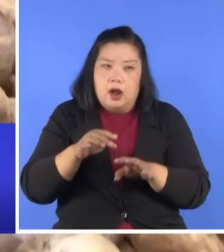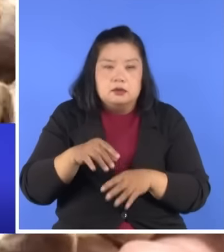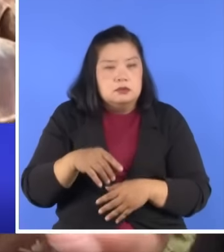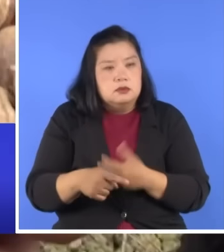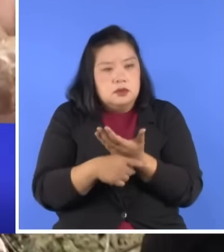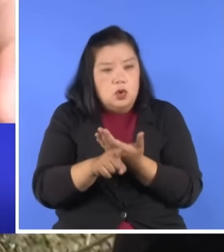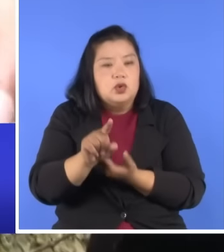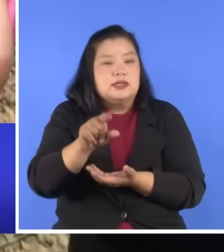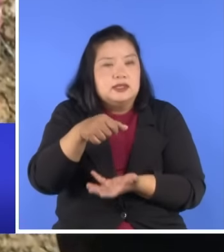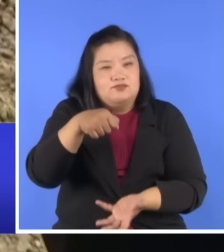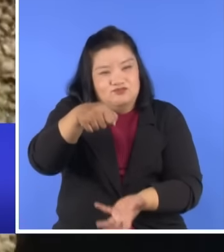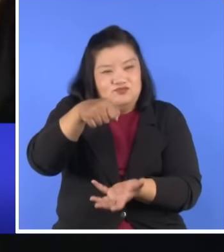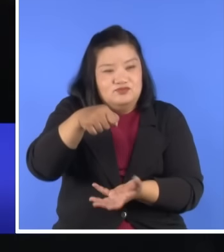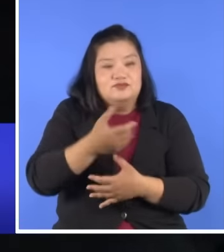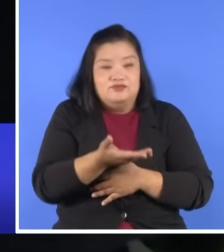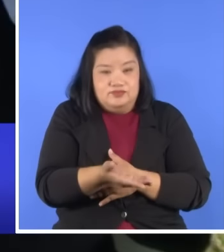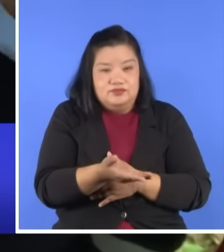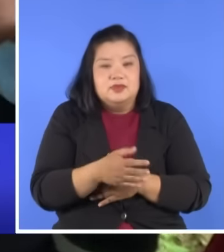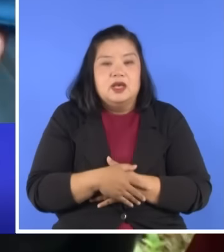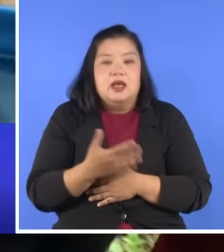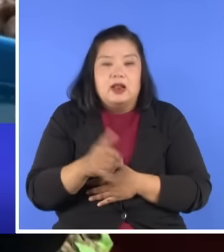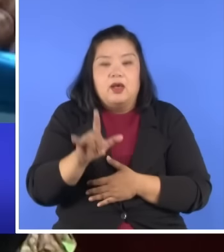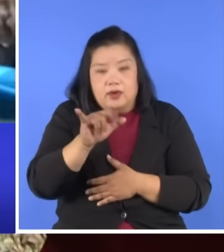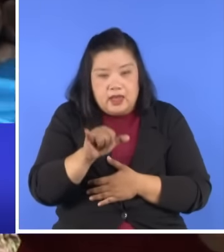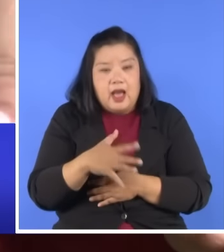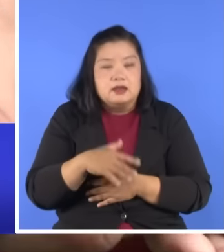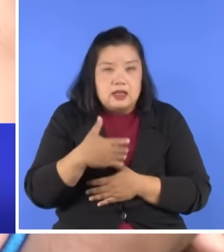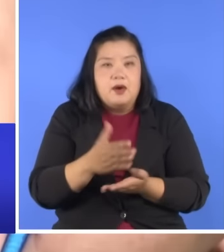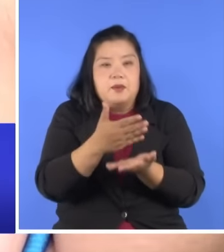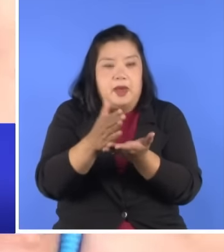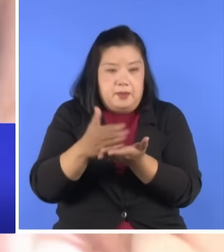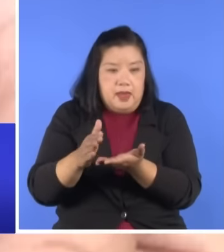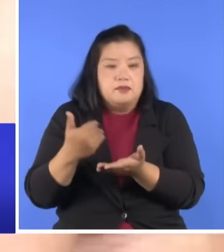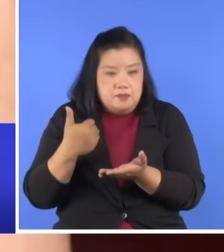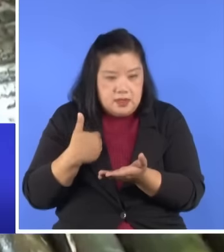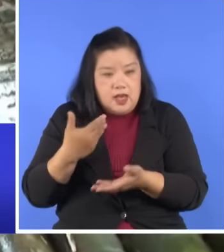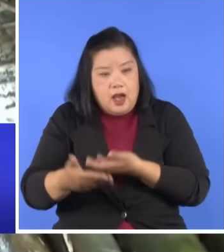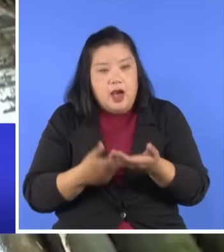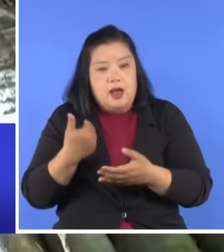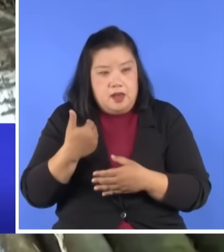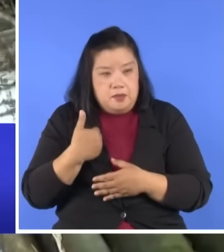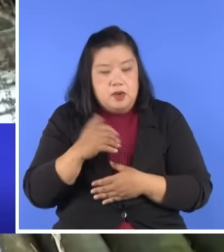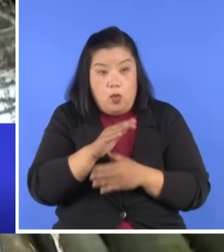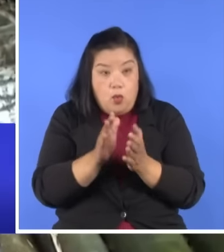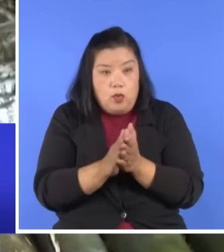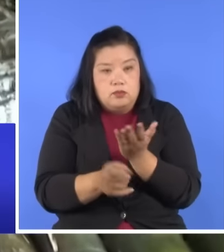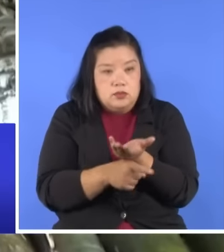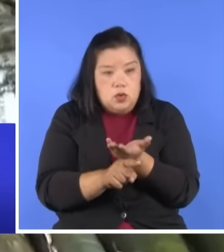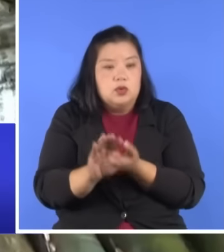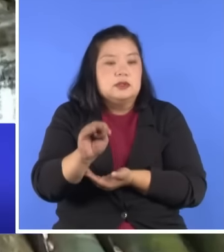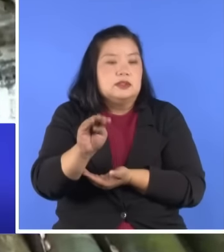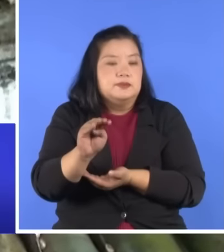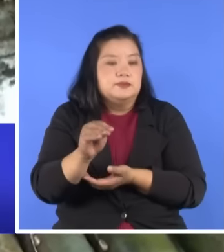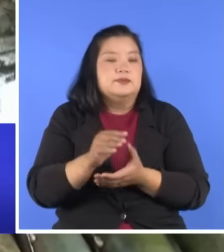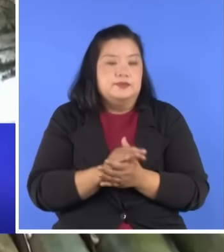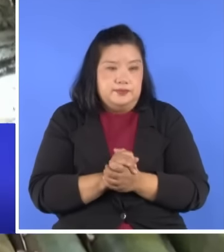ๆหนูนๆเนี่ยนะครับไปเก็บแล้วเอามาแจกจ่ายญาติพี่น้องเหลือจากกินก็เอามาขายกิโลกรัมละ 40บาทมันน้อยซะที่